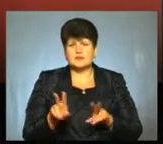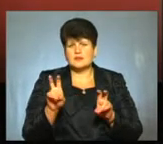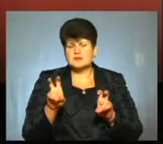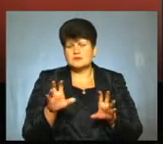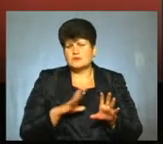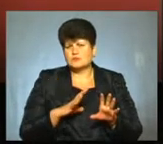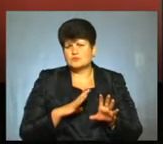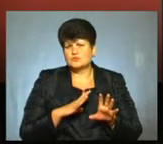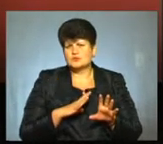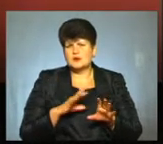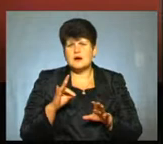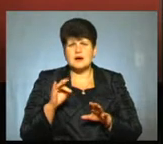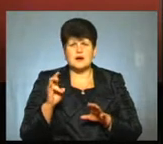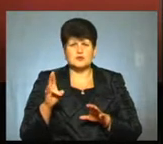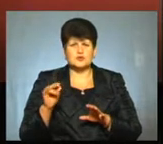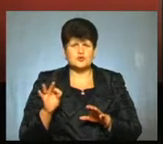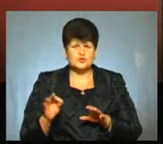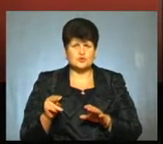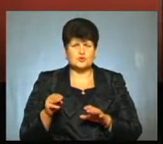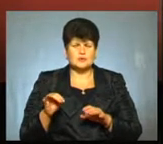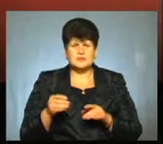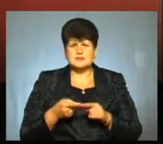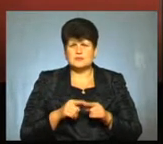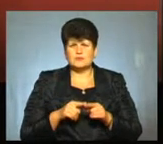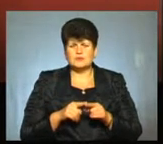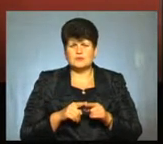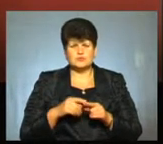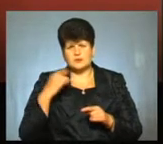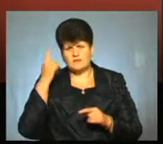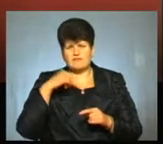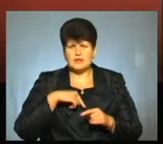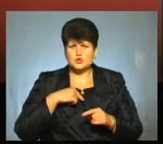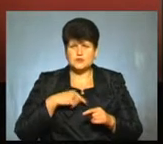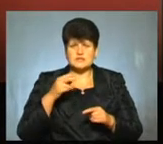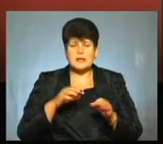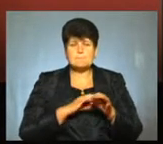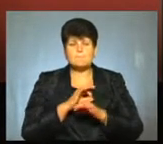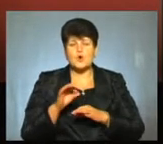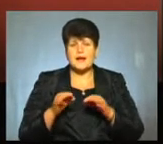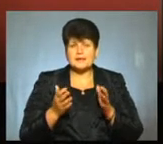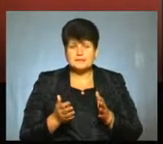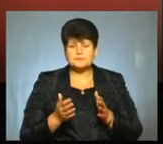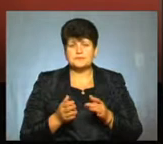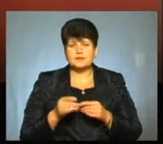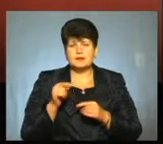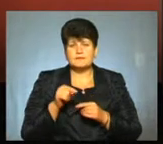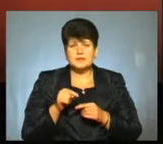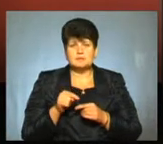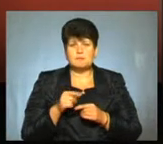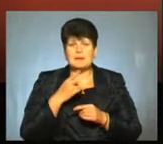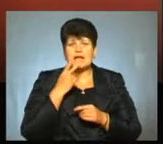Назва його, здається, була якось Ранчо Тотемки, тобто там дуже складна така назва, дуже філософський, я би сказала, проект.